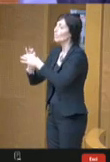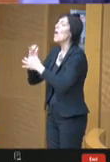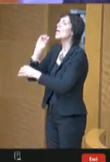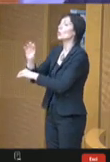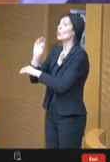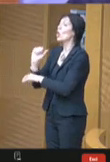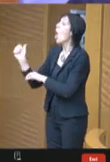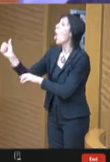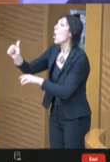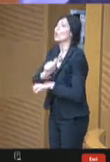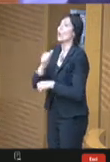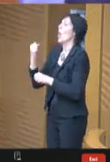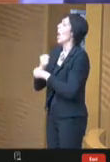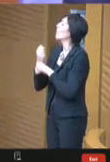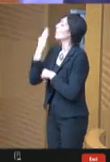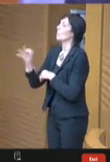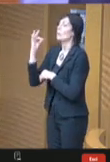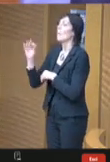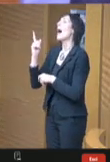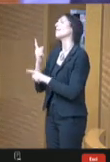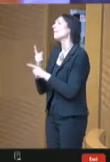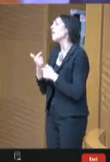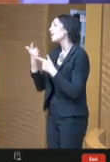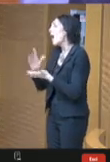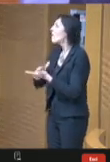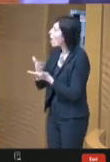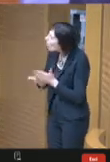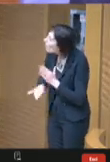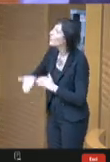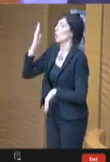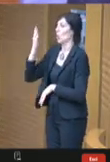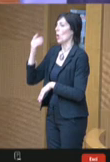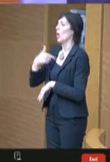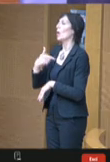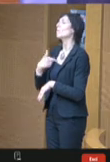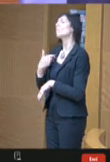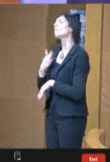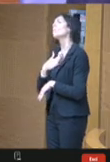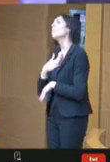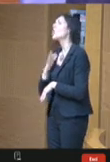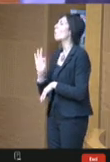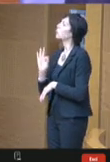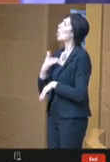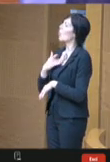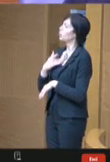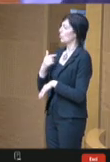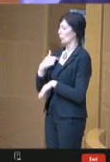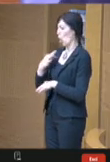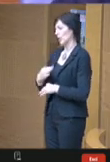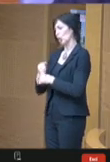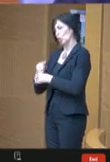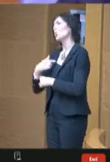prezioso, ma dobbiamo valorizzarlo di più. Ecco, io mi sento che il mio compito, il nostro compito istituzionale è quello